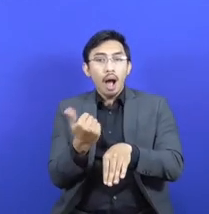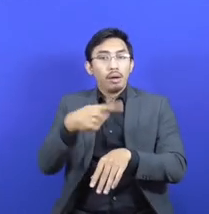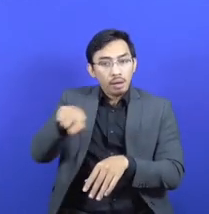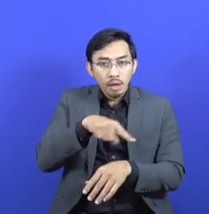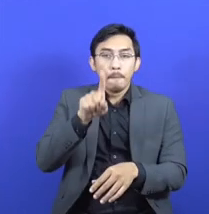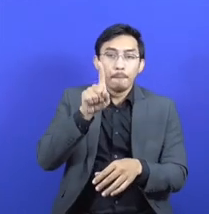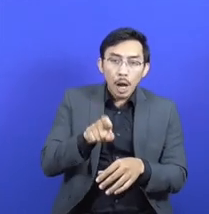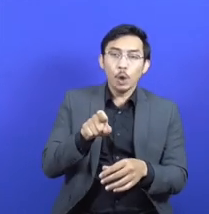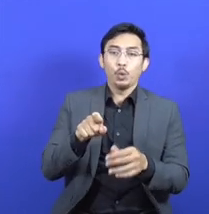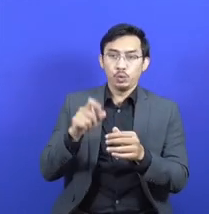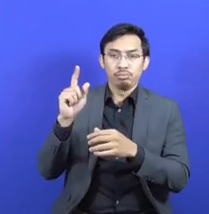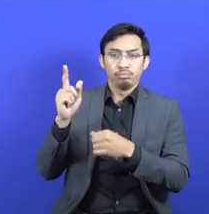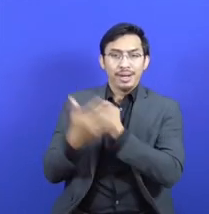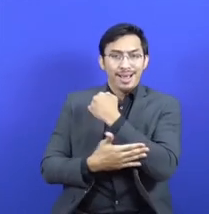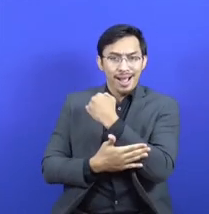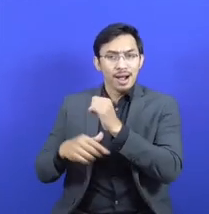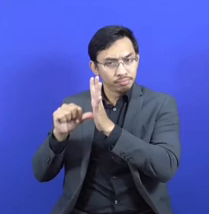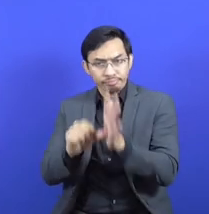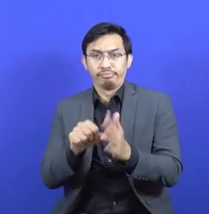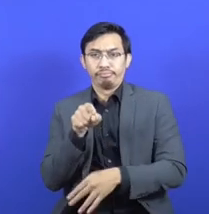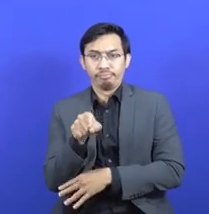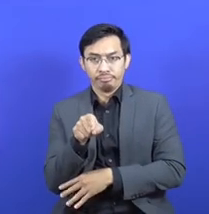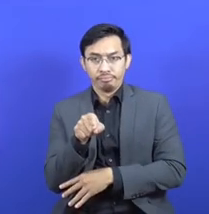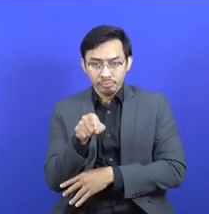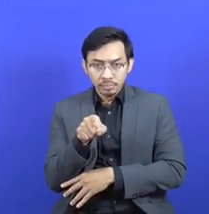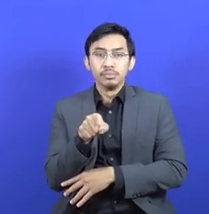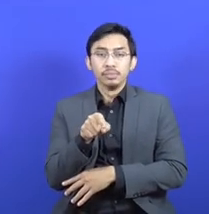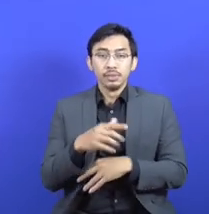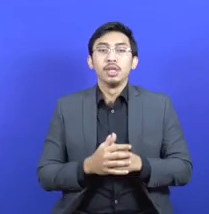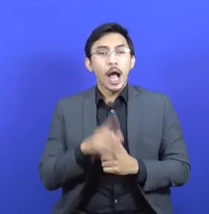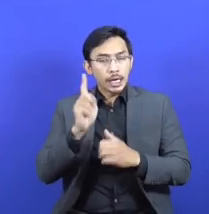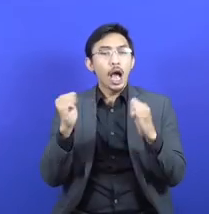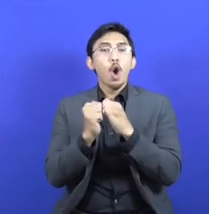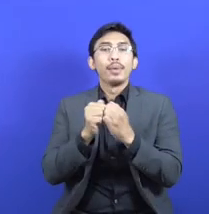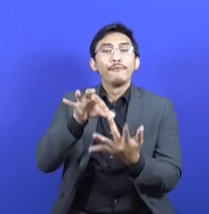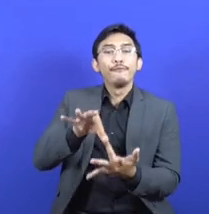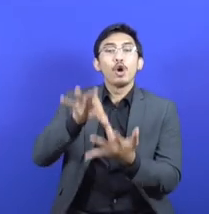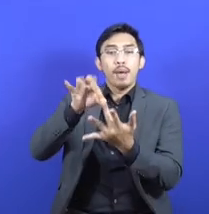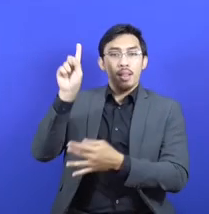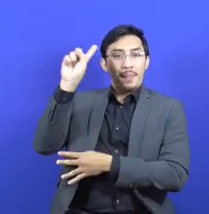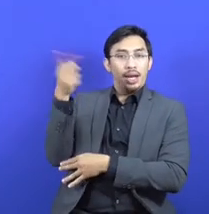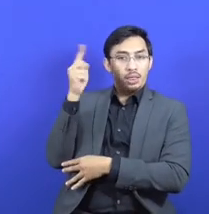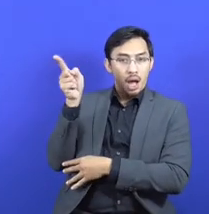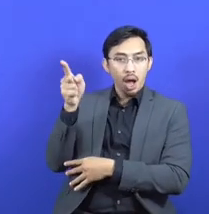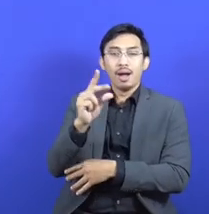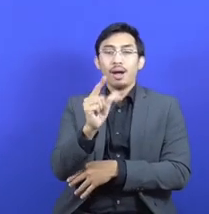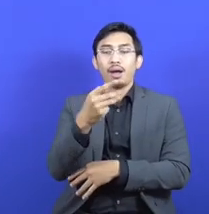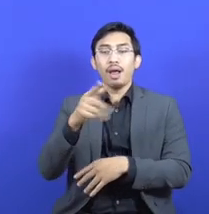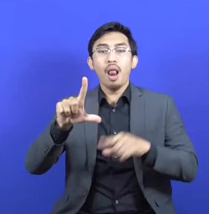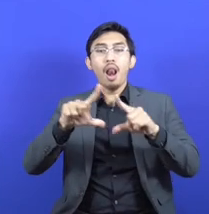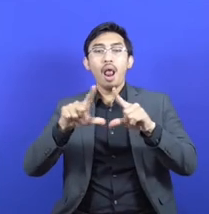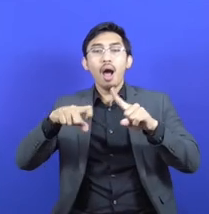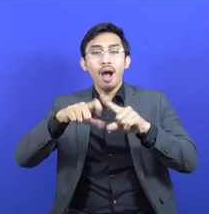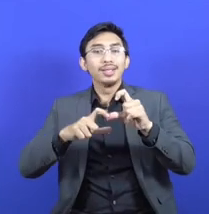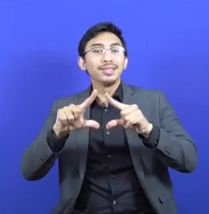kredit mereka yang memerlukan campur tangan dari negara. Meski terdapat komitmen formal dari pemerintah untuk relaksasi